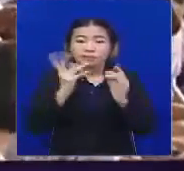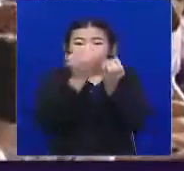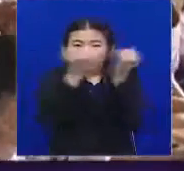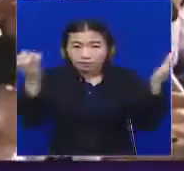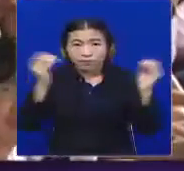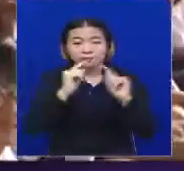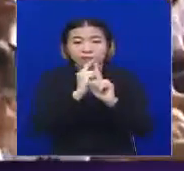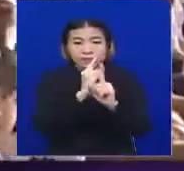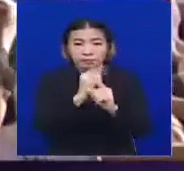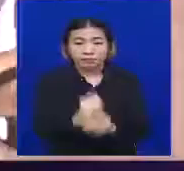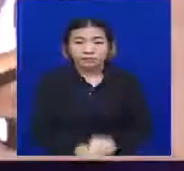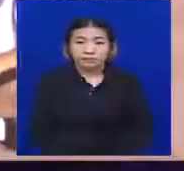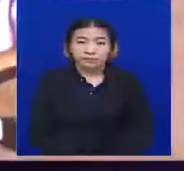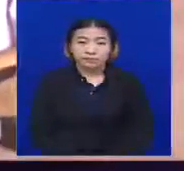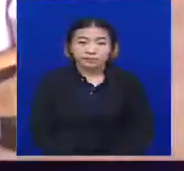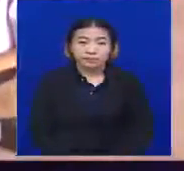มนี้ค่ะ